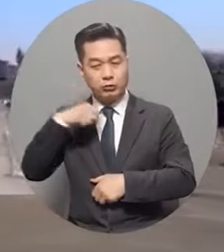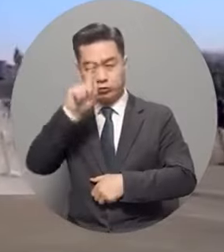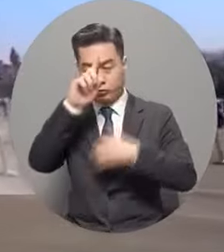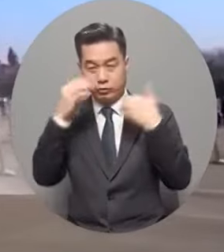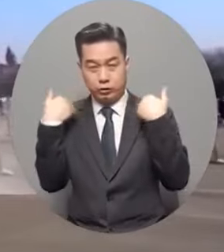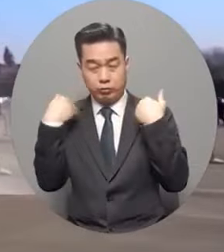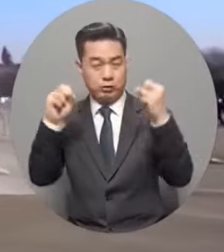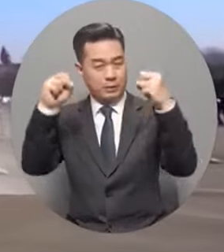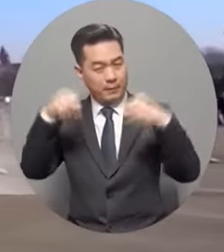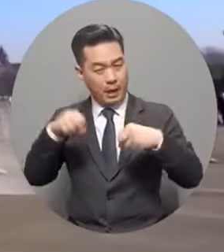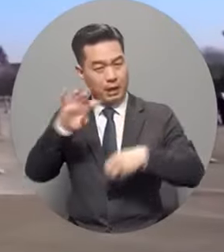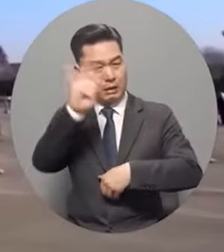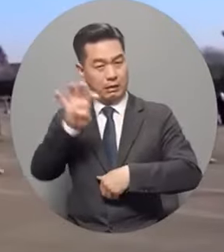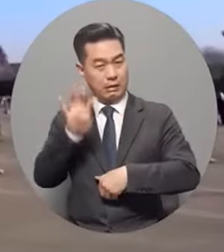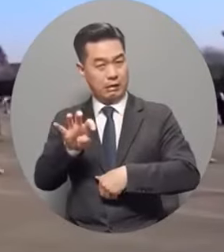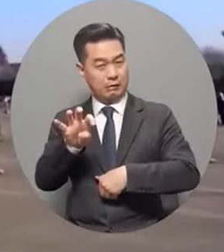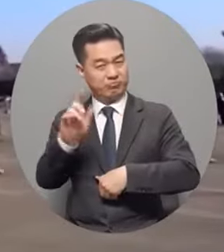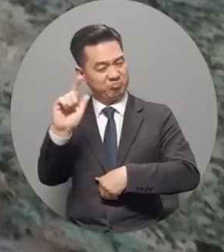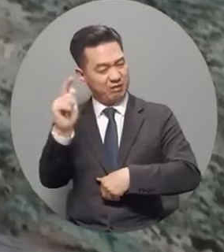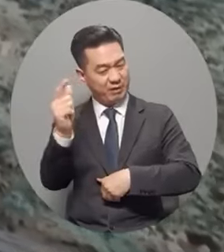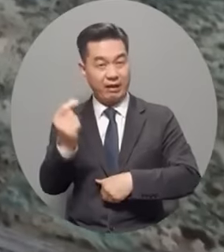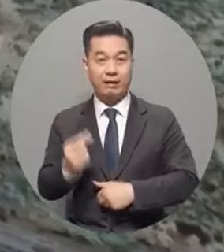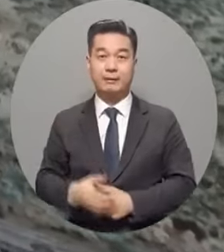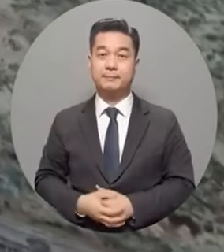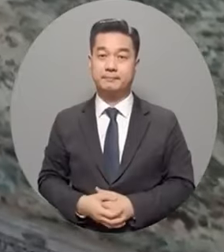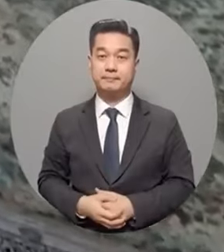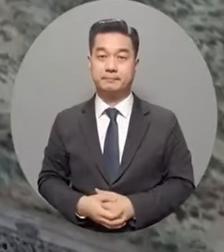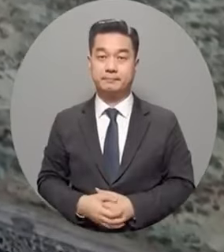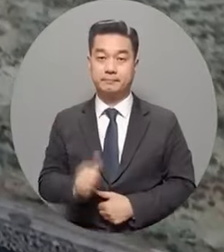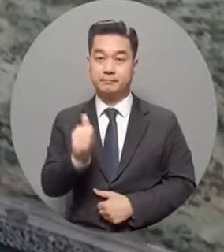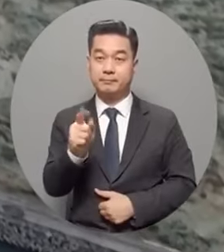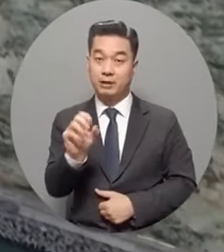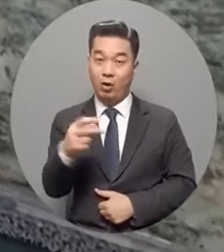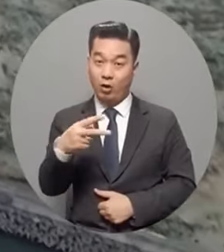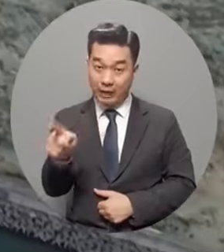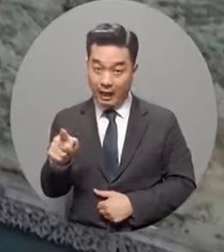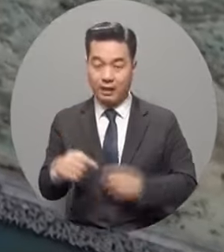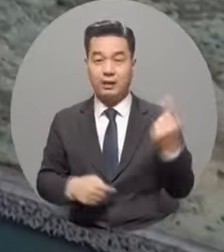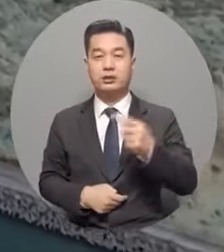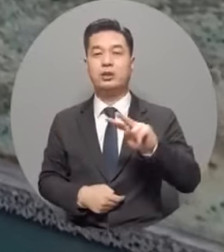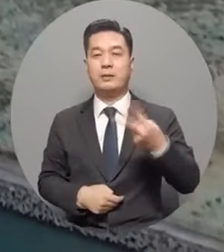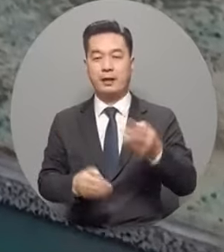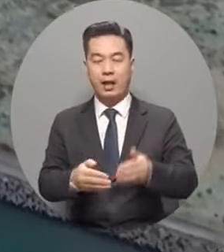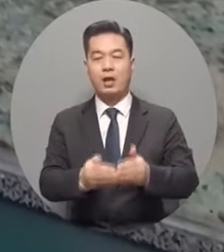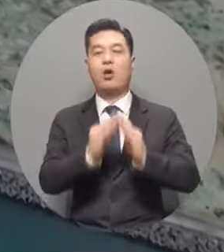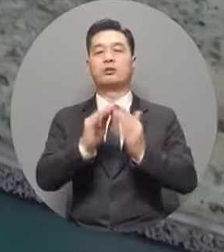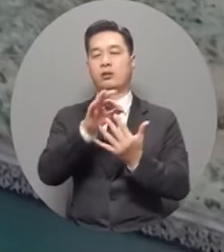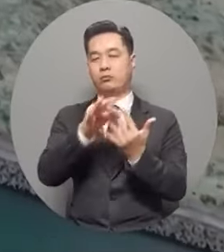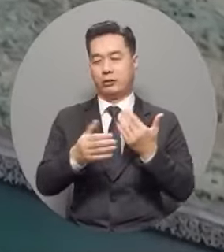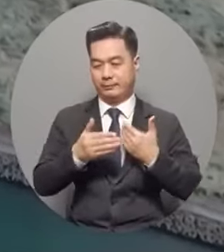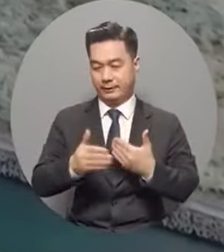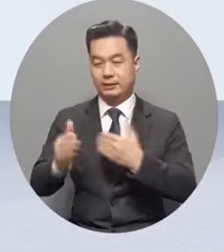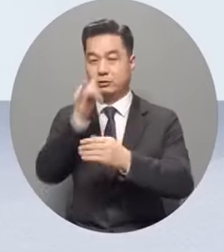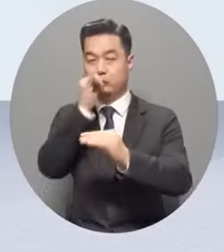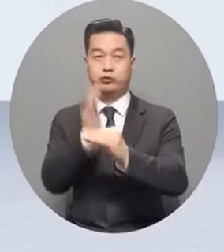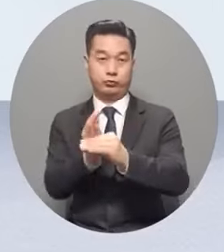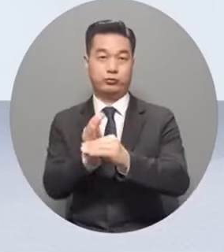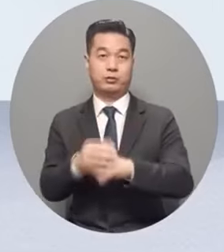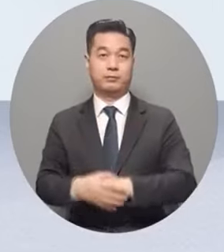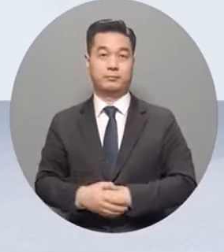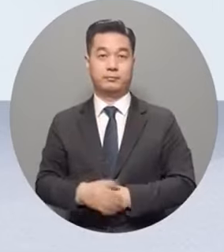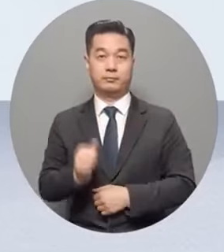당장 받아들일 가능성은 높지 않습니다. 헝다는 현재 1,200개의 건설 프로젝트를 진행 중입니다.